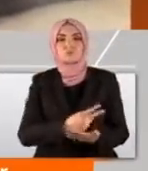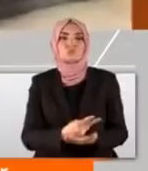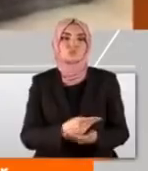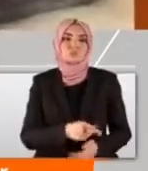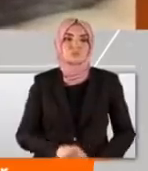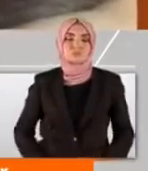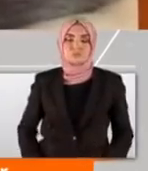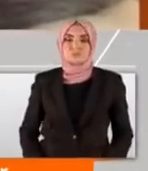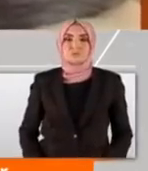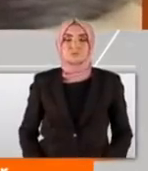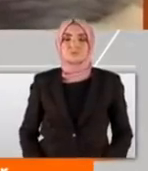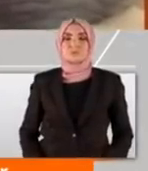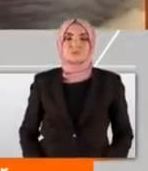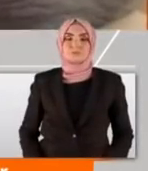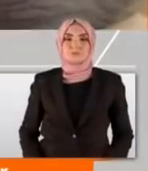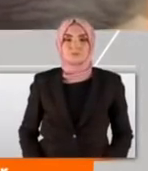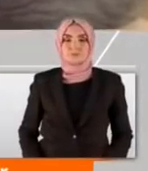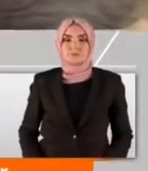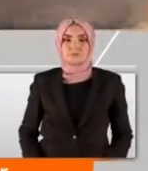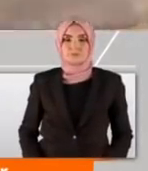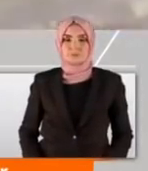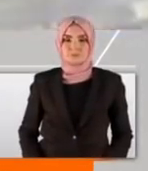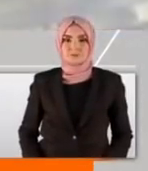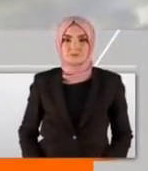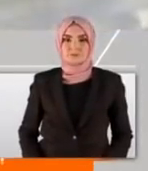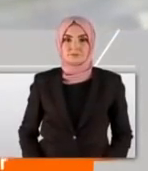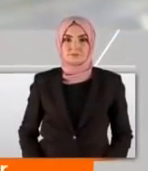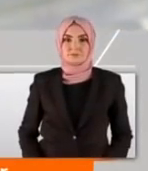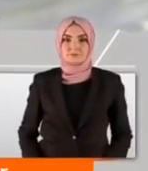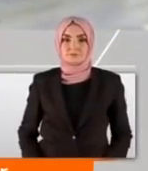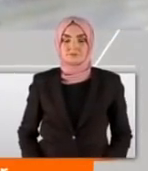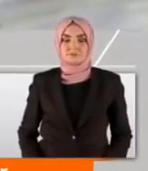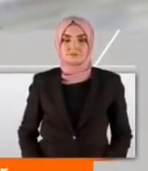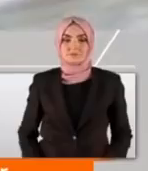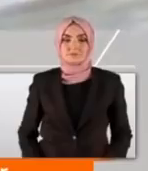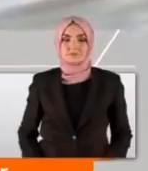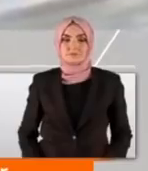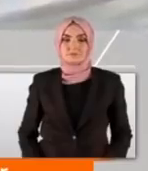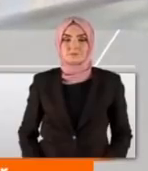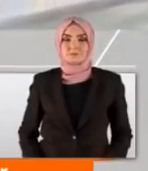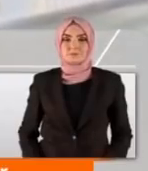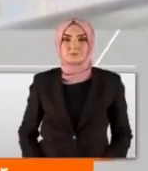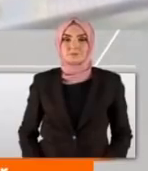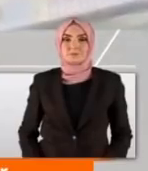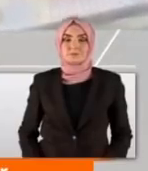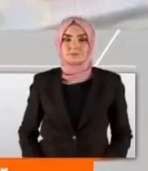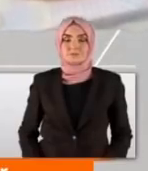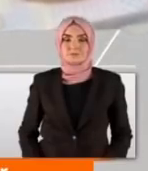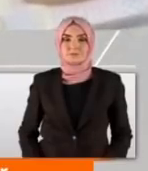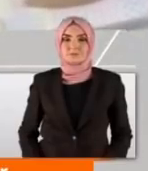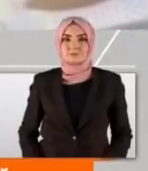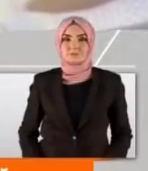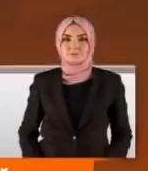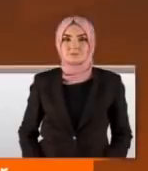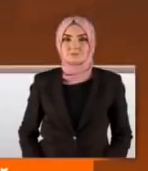hemen hemşireyi çağırıyor zaten. Hemşire bakıyor, bunda bir şey yok, bir şey yok diyor. Şey kanı bu, doğum kanı diyor. Kafayı böyle yapıyor, hemen apar topar sarıyor,